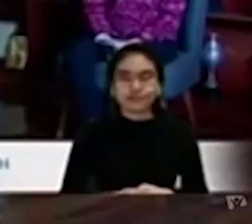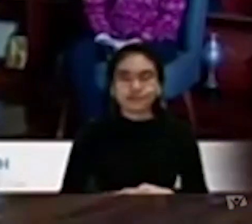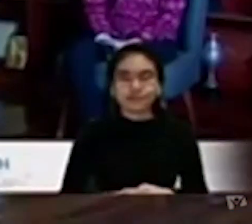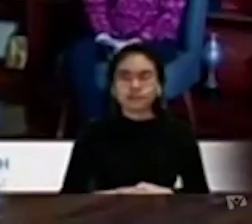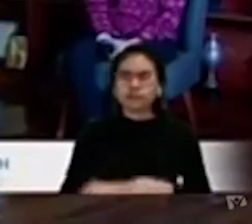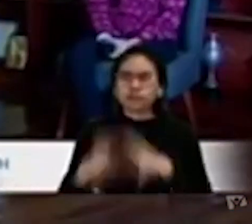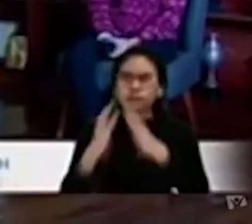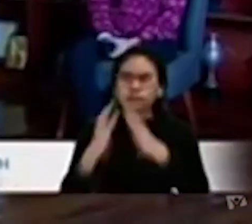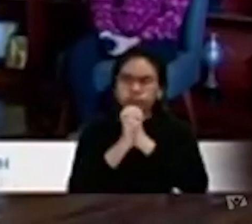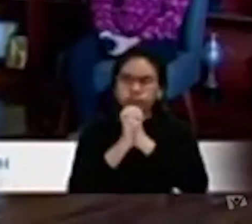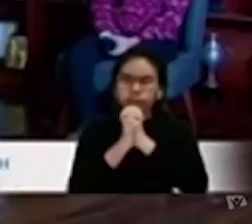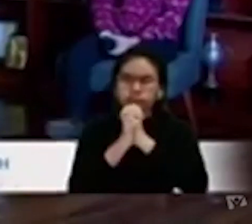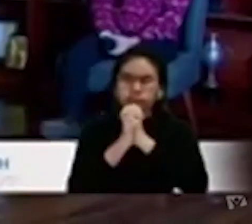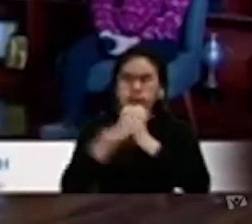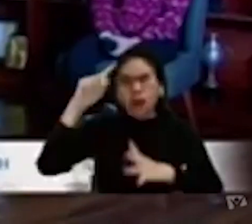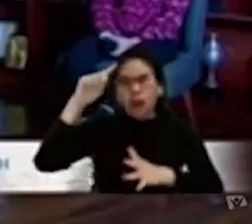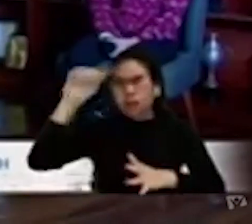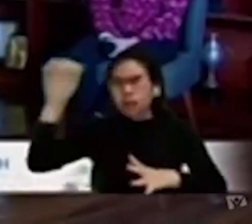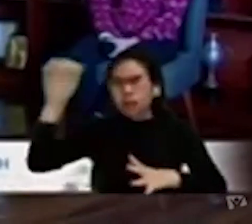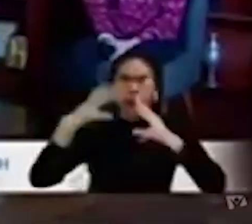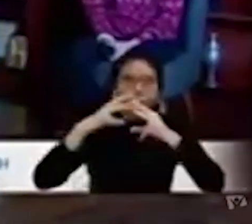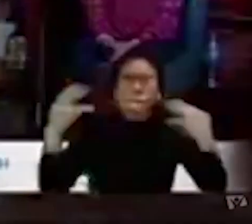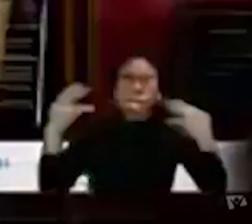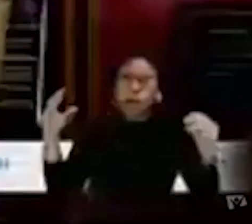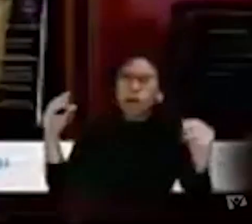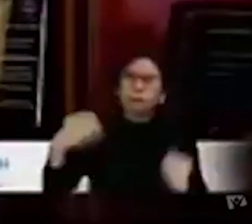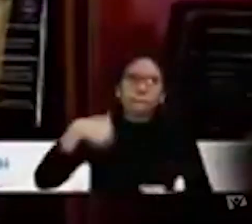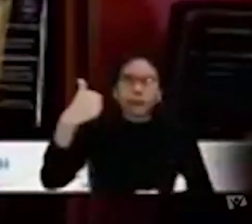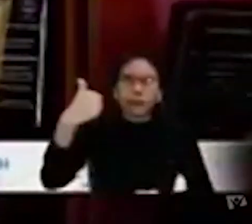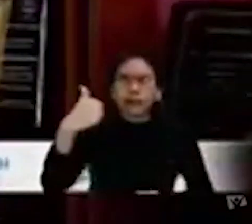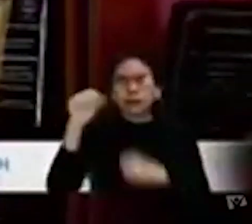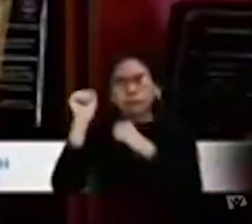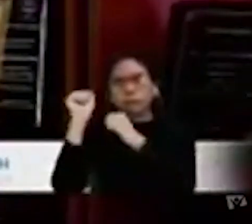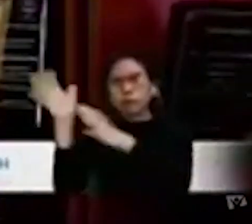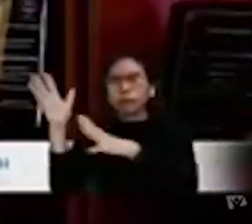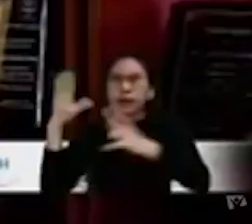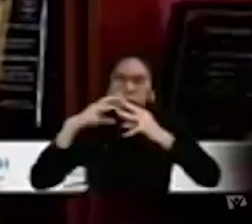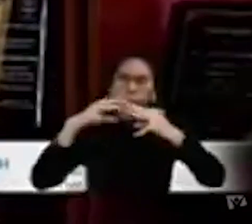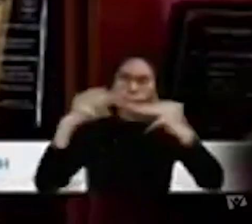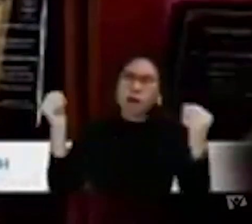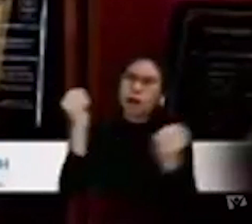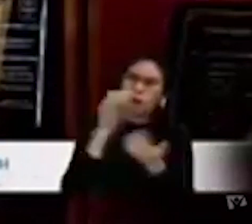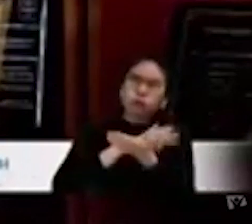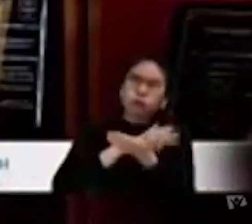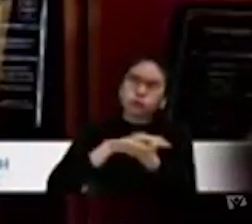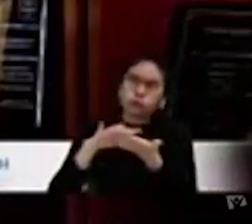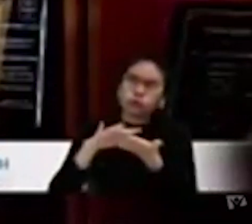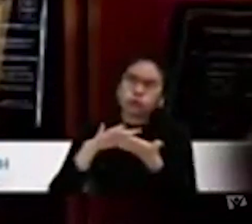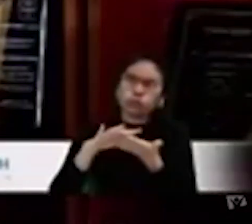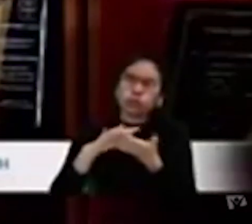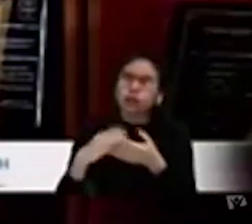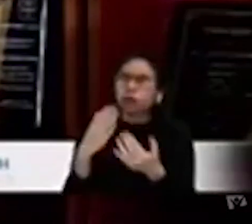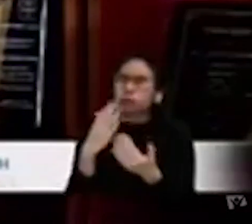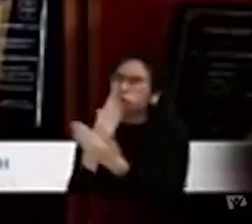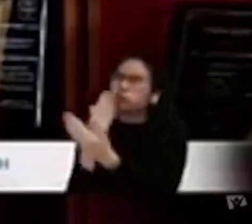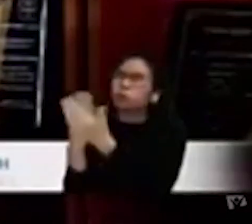Baik, Bapa yang Maha Kudus, kami bersyukur kepada-Mu sebab kasih setia-Mu terus melimpah dalam hidup